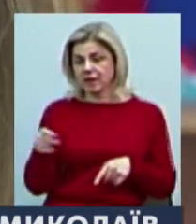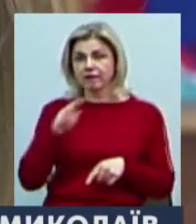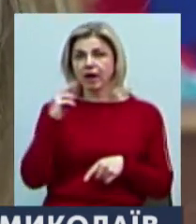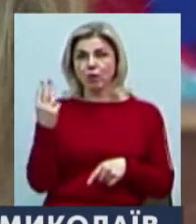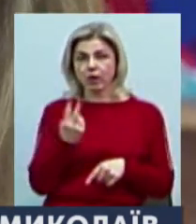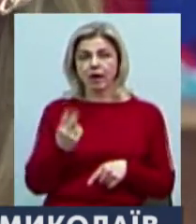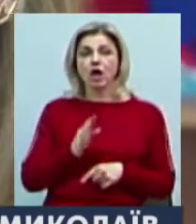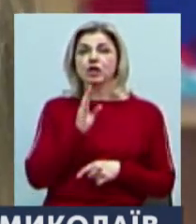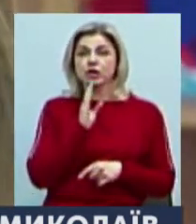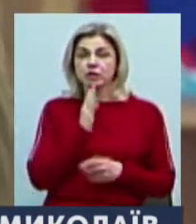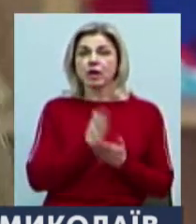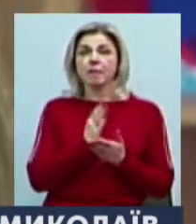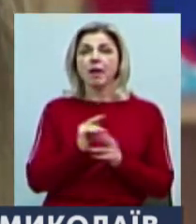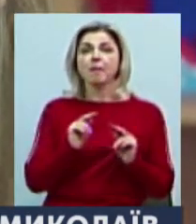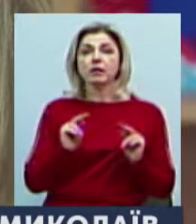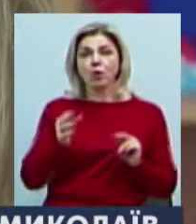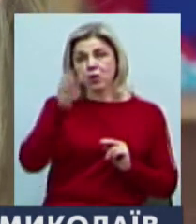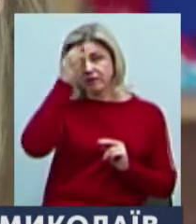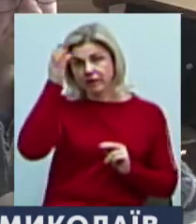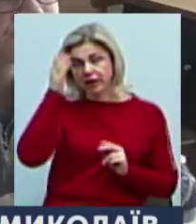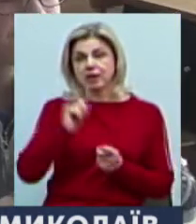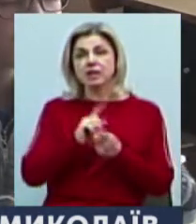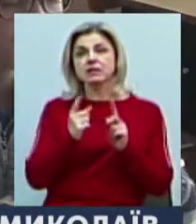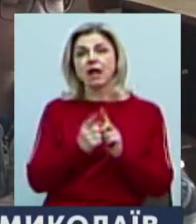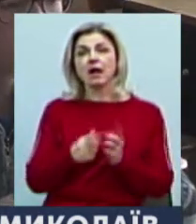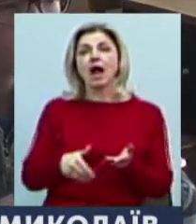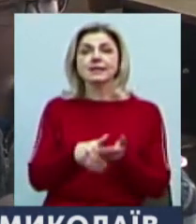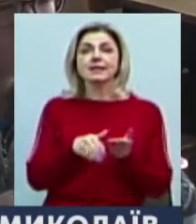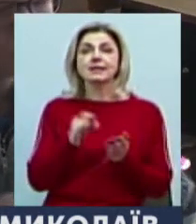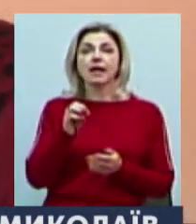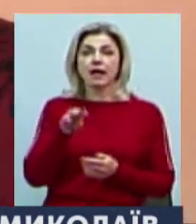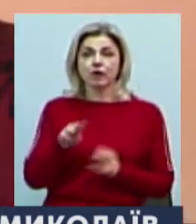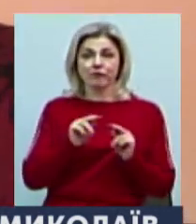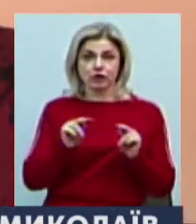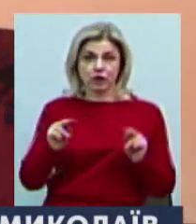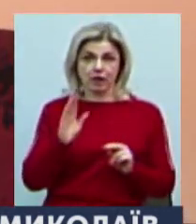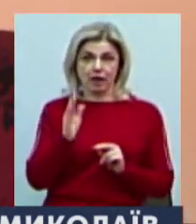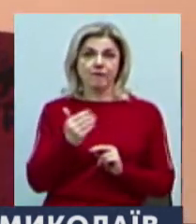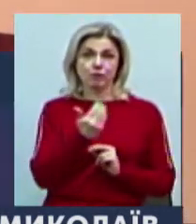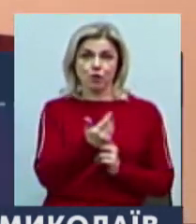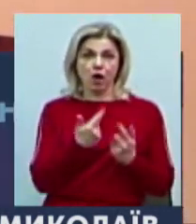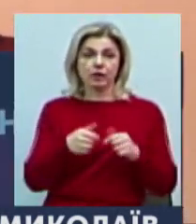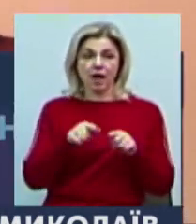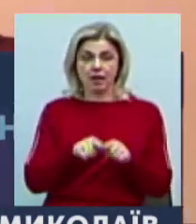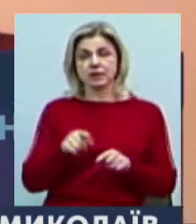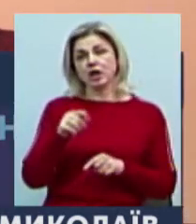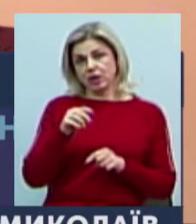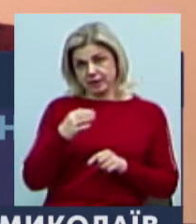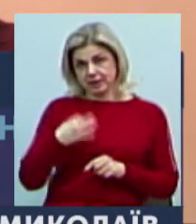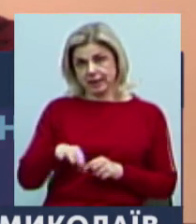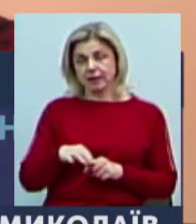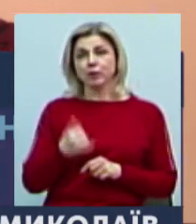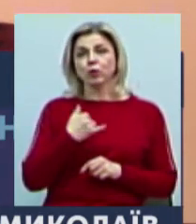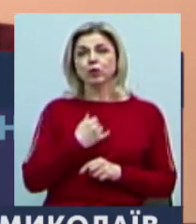Колеснік, маючи педагогічну освіту, стала асистентом вчителя у інклюзивному класі сина. На сьогодні у нас 103 асистента